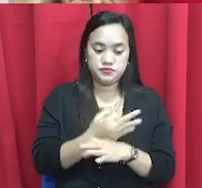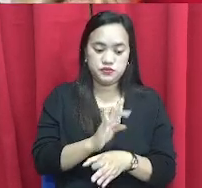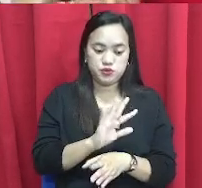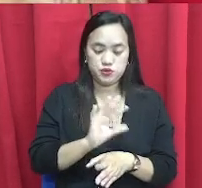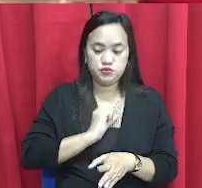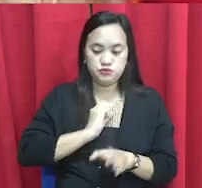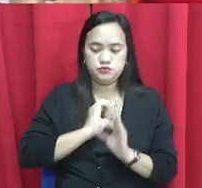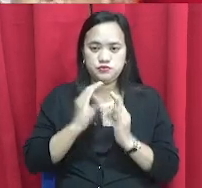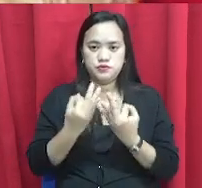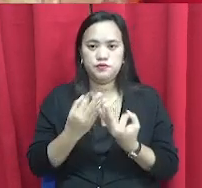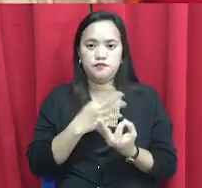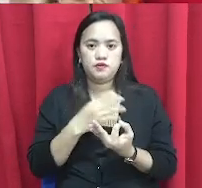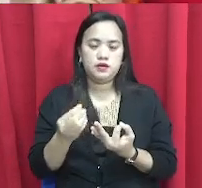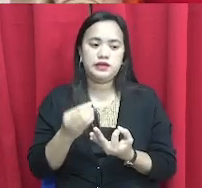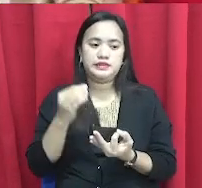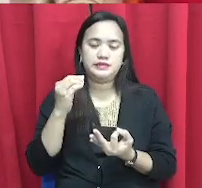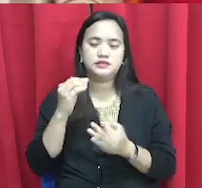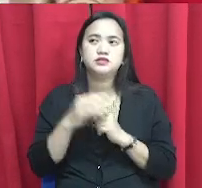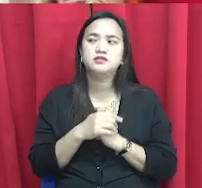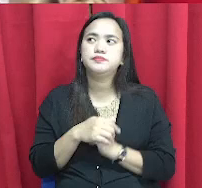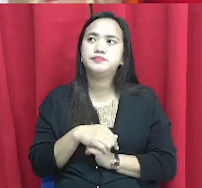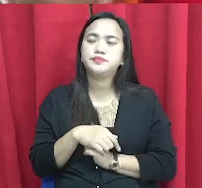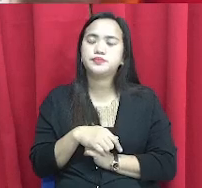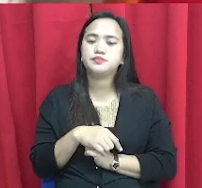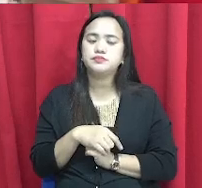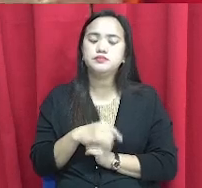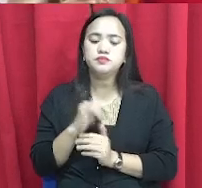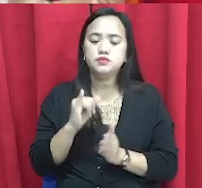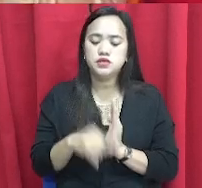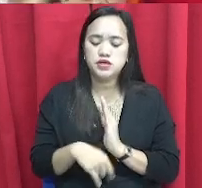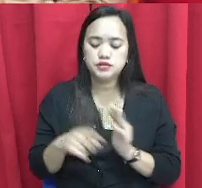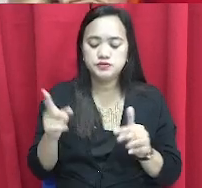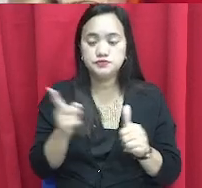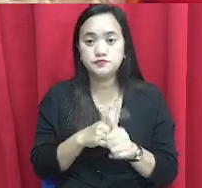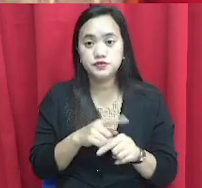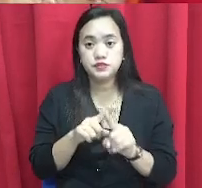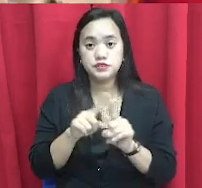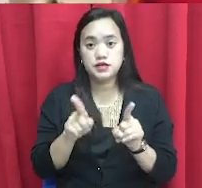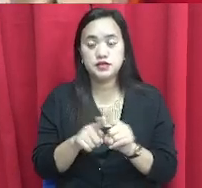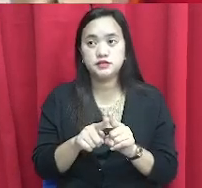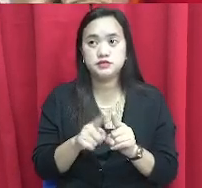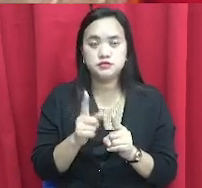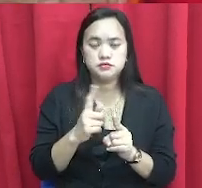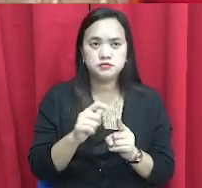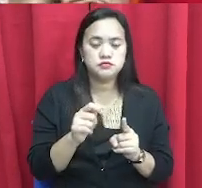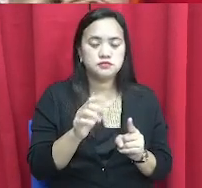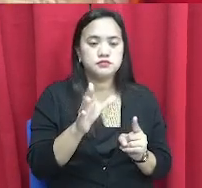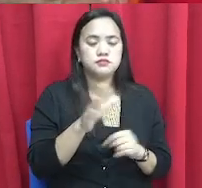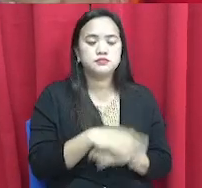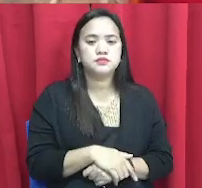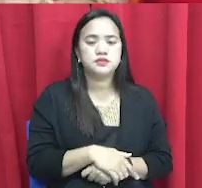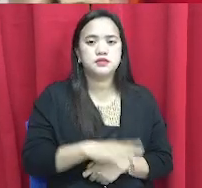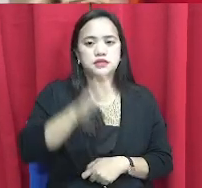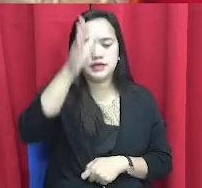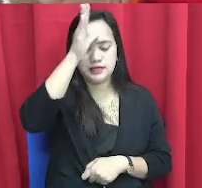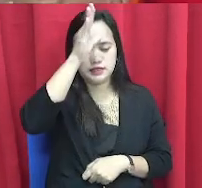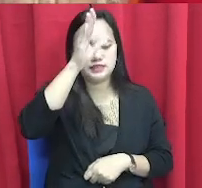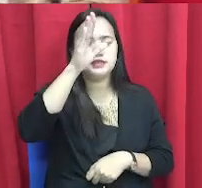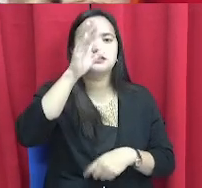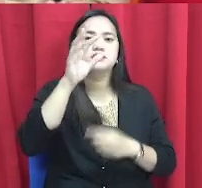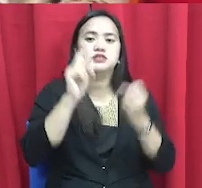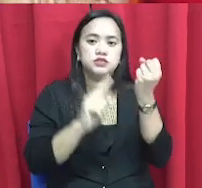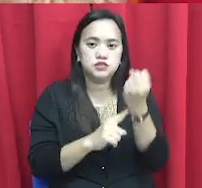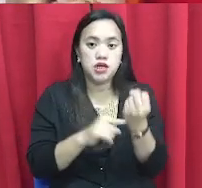mo ng maayos ang iyong family just first bilang husband bilang tatay start to establish to